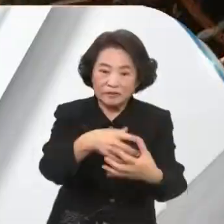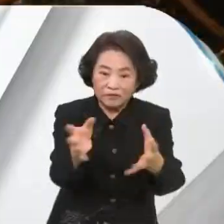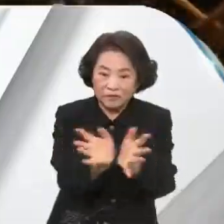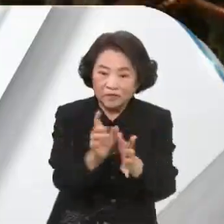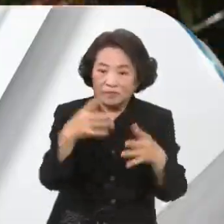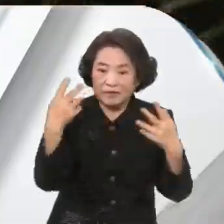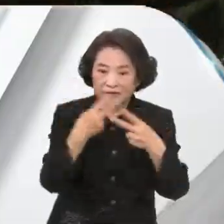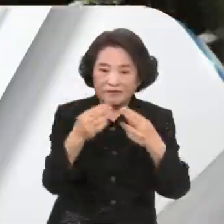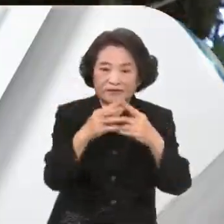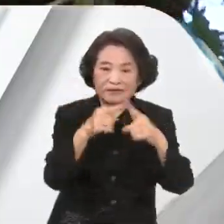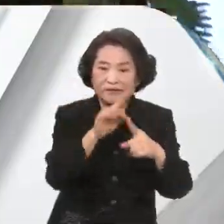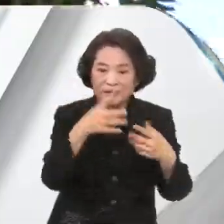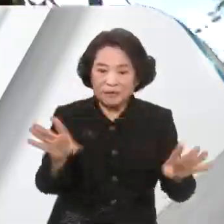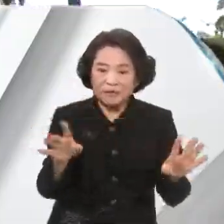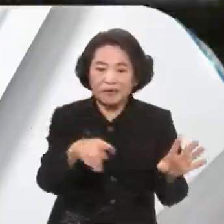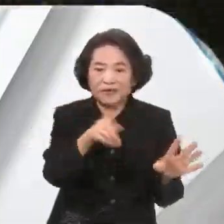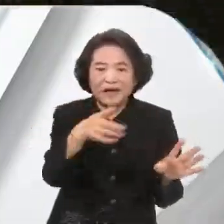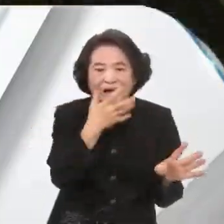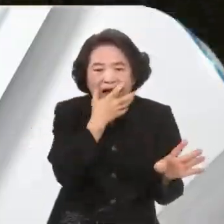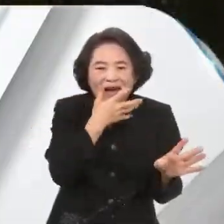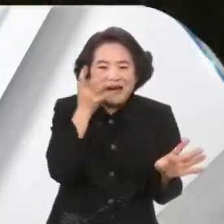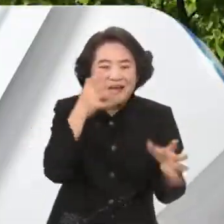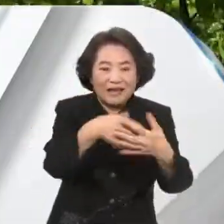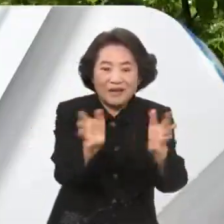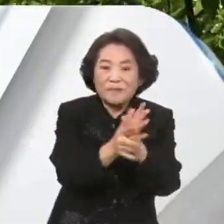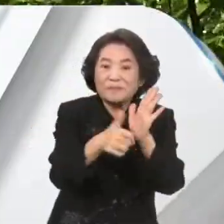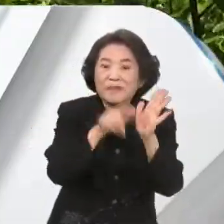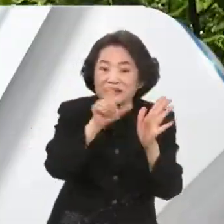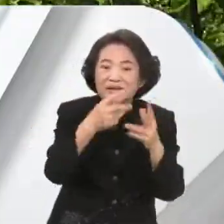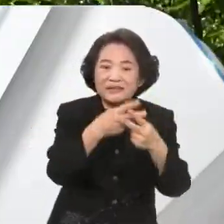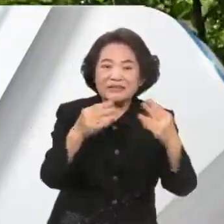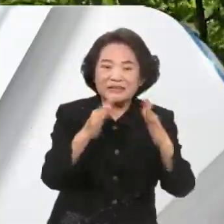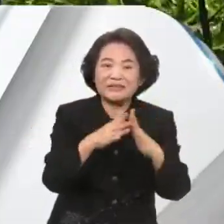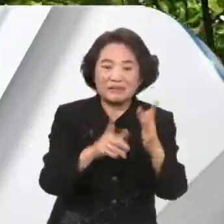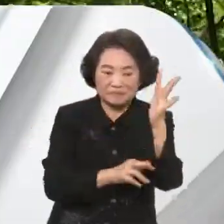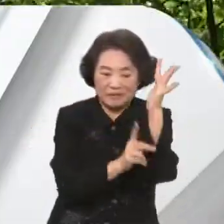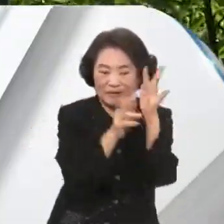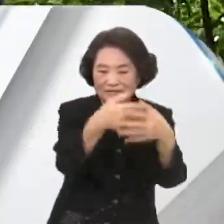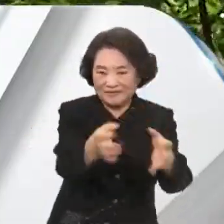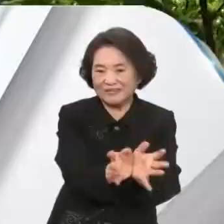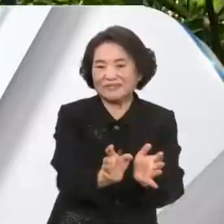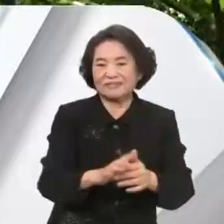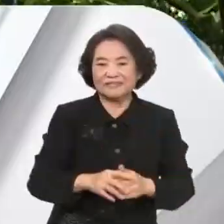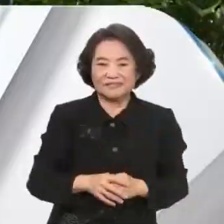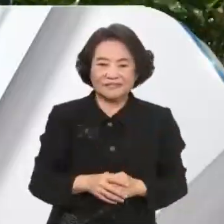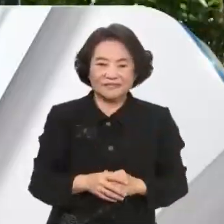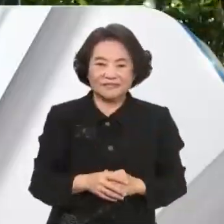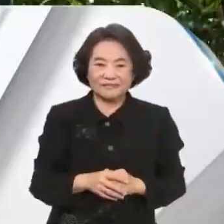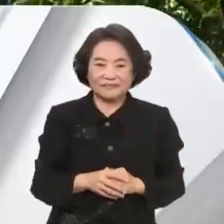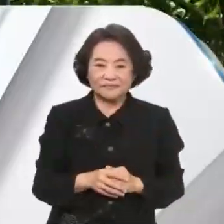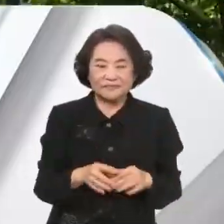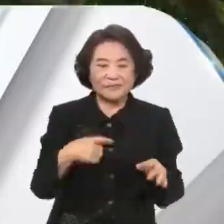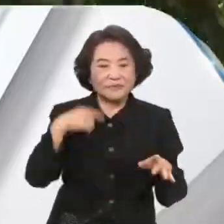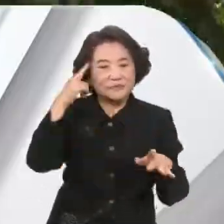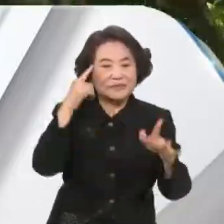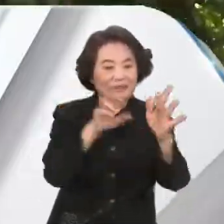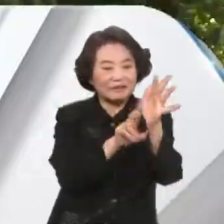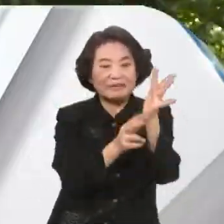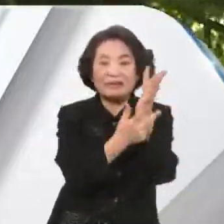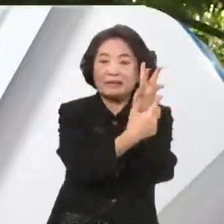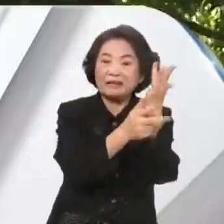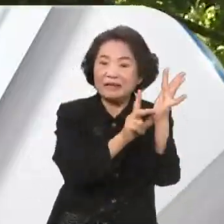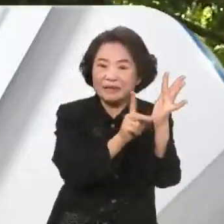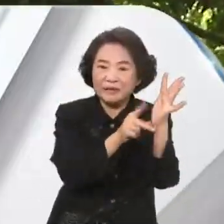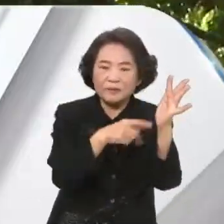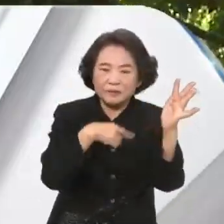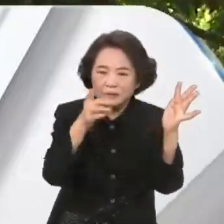验。接下来研究论讲，亚团爱按照客家白树团。 我们在上面就。第一个